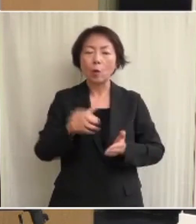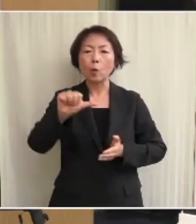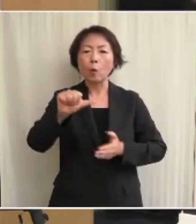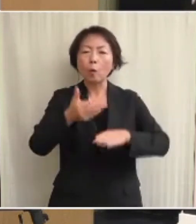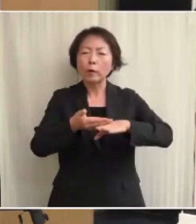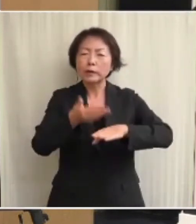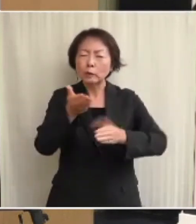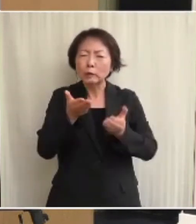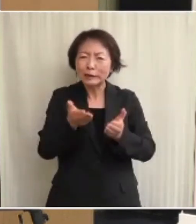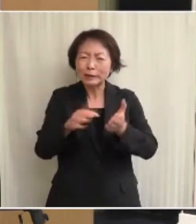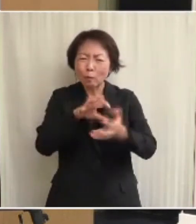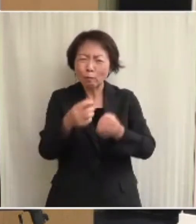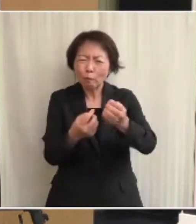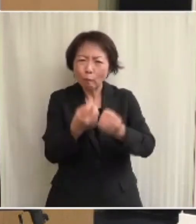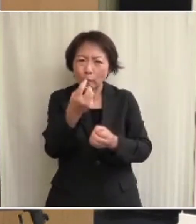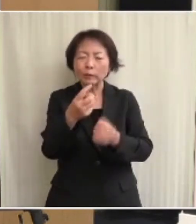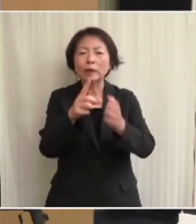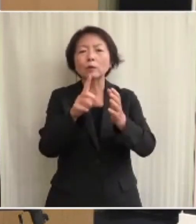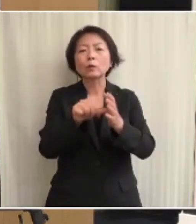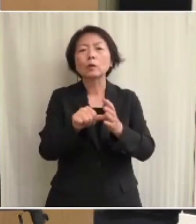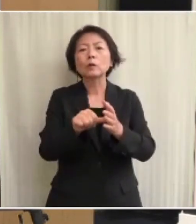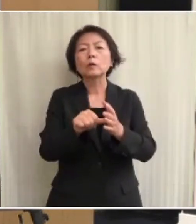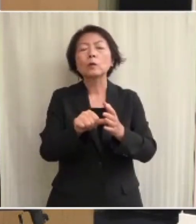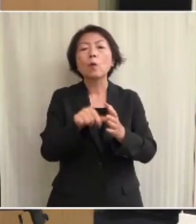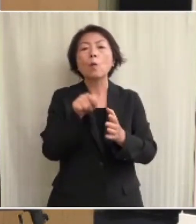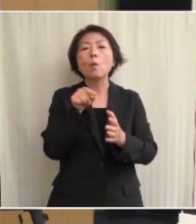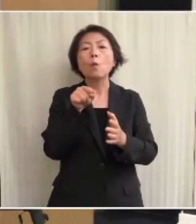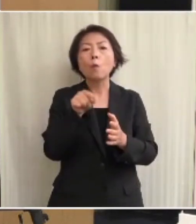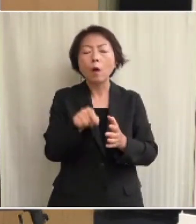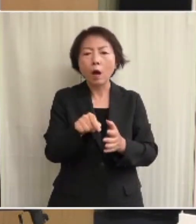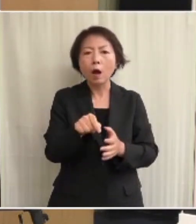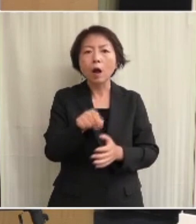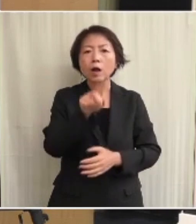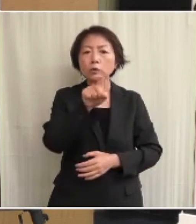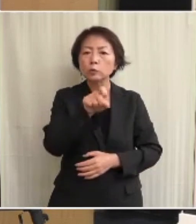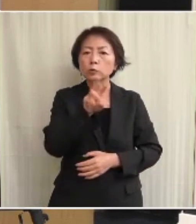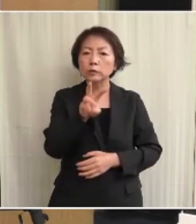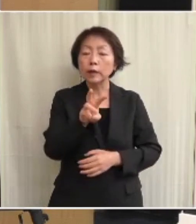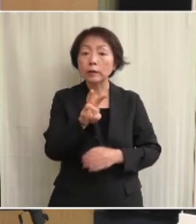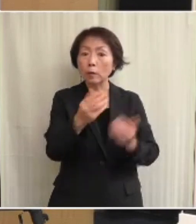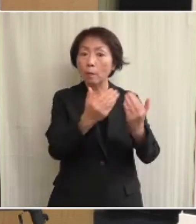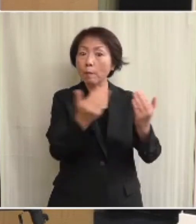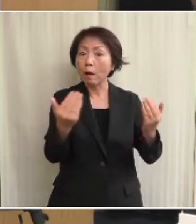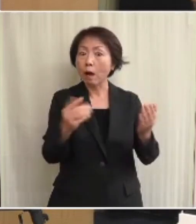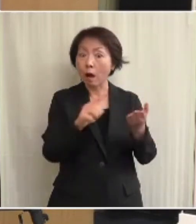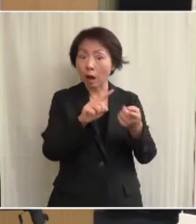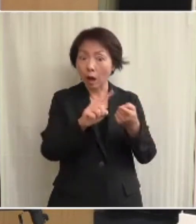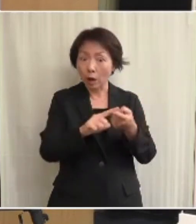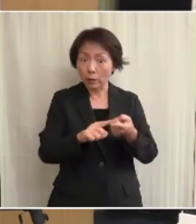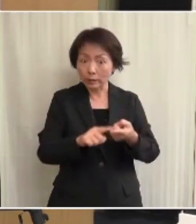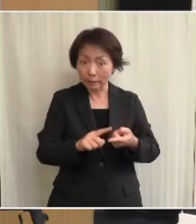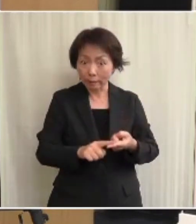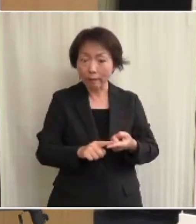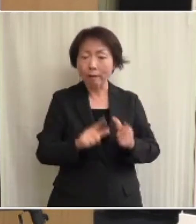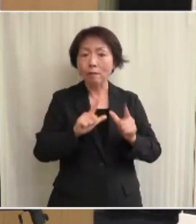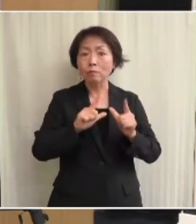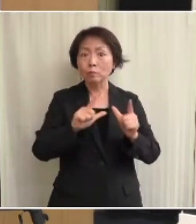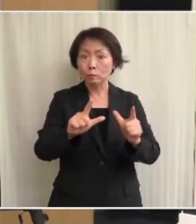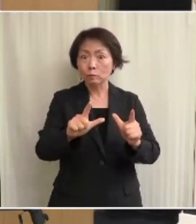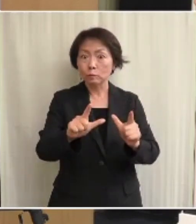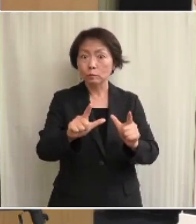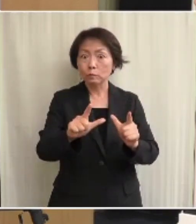地震の時はもうこれは13もこのフェーズに合わせて、それは いつま